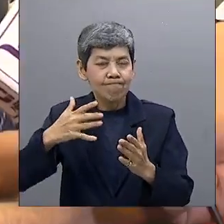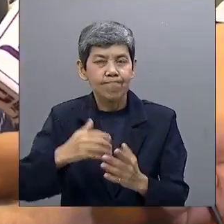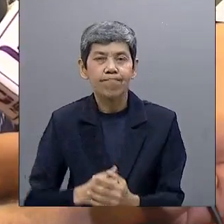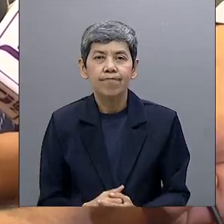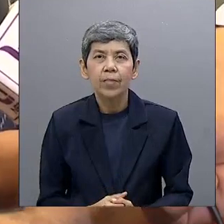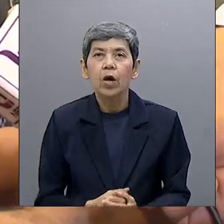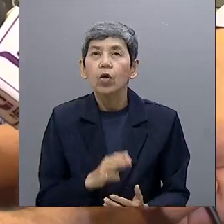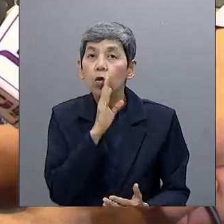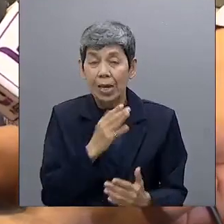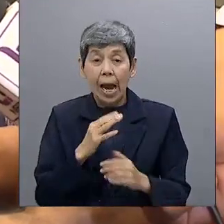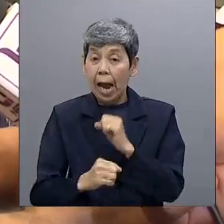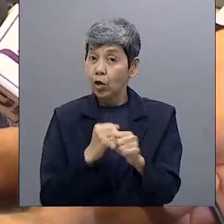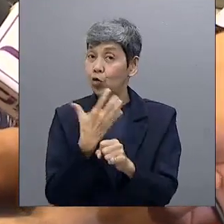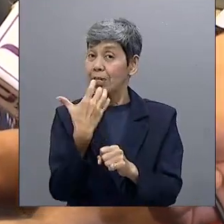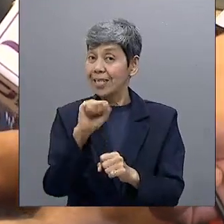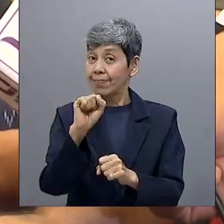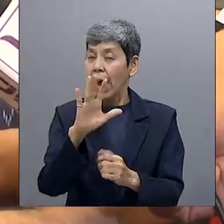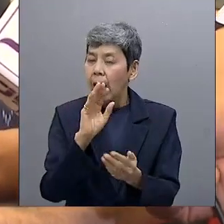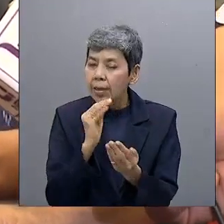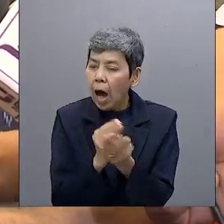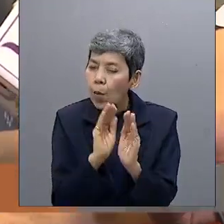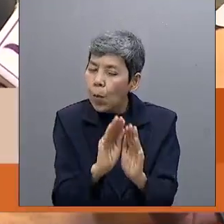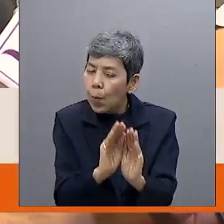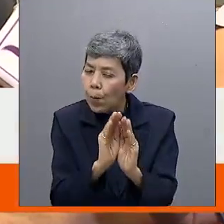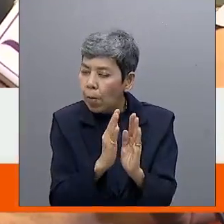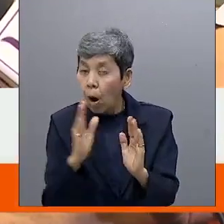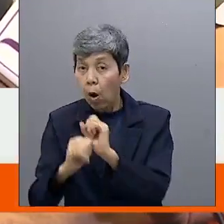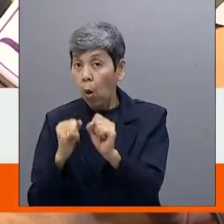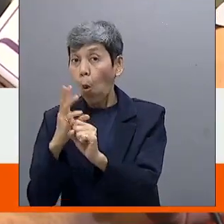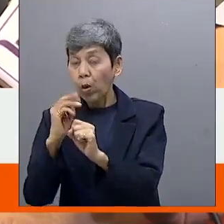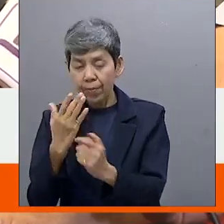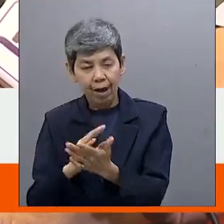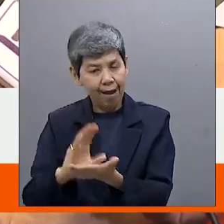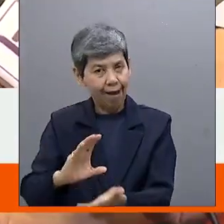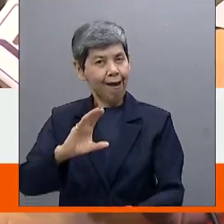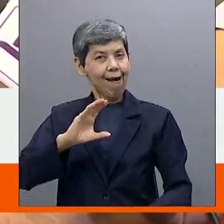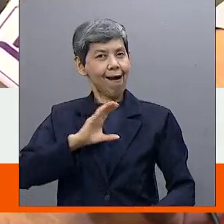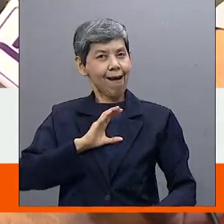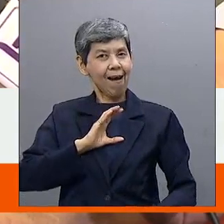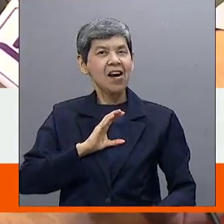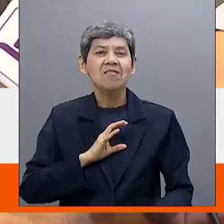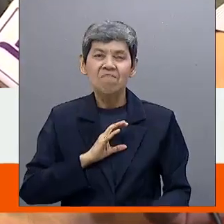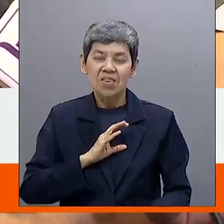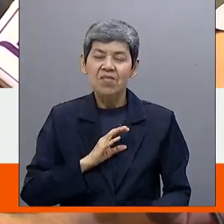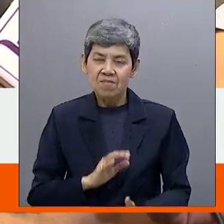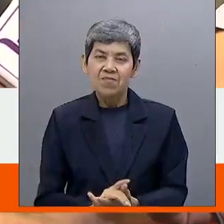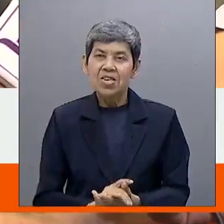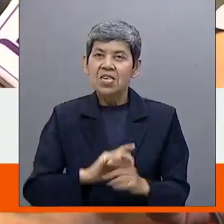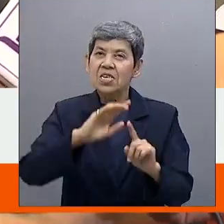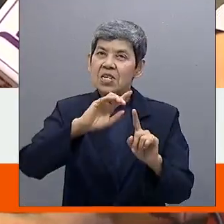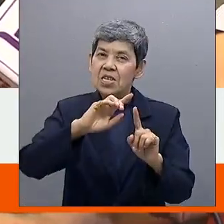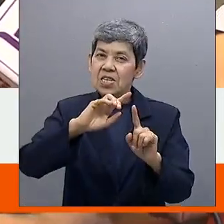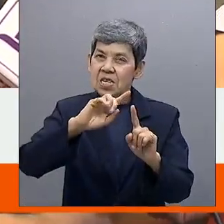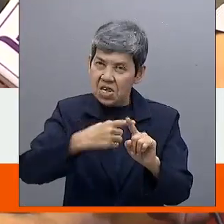ถ้าออมตั้งแต่อายุ 15เป็นต้นไปจนอายุ 60นั้นเงินบำนาญที่จะได้ก็จะอย่างน้อยนี่ก็12,000บาทต่อต่อ